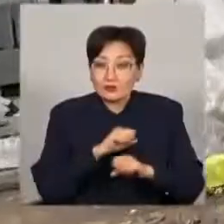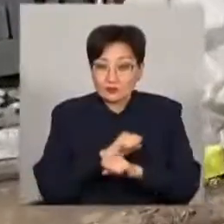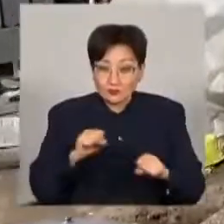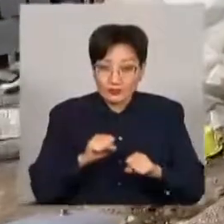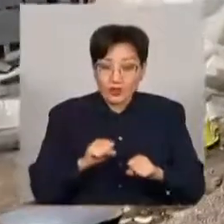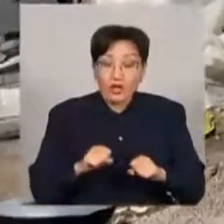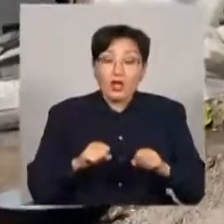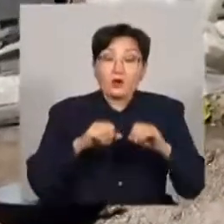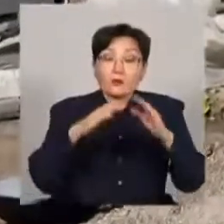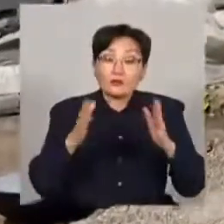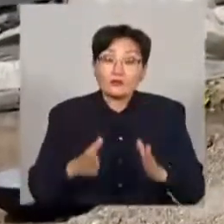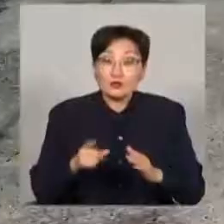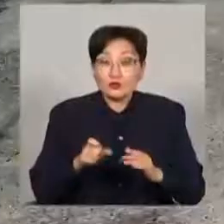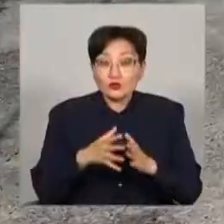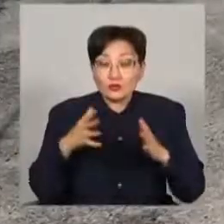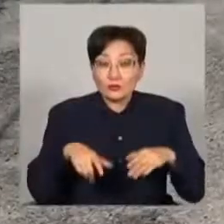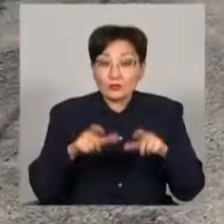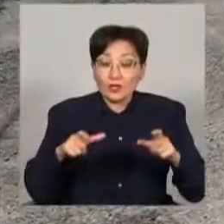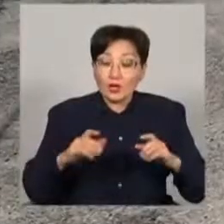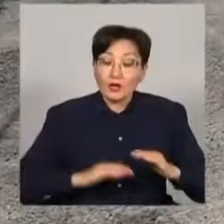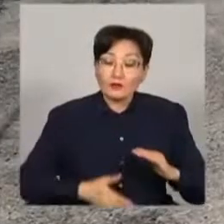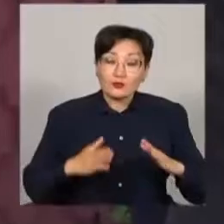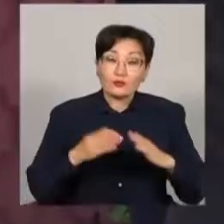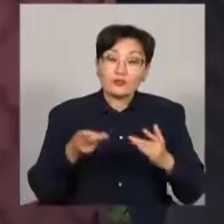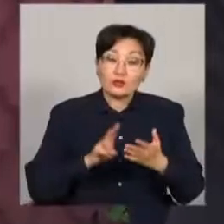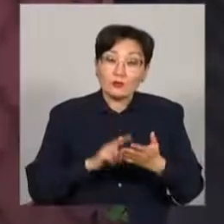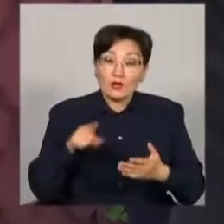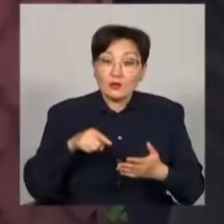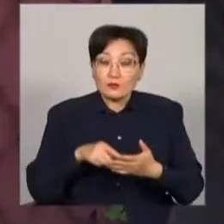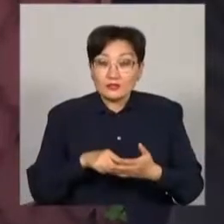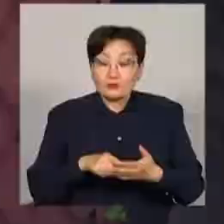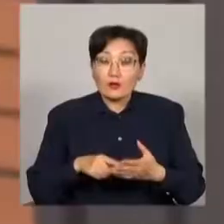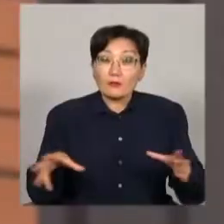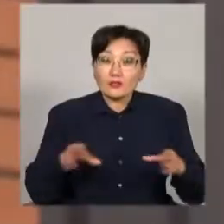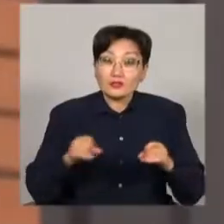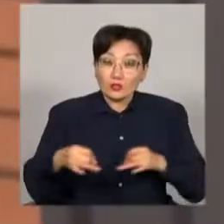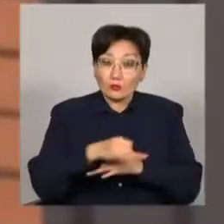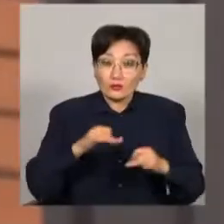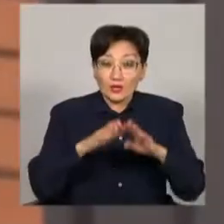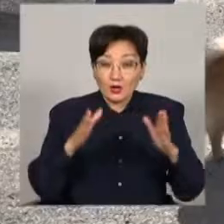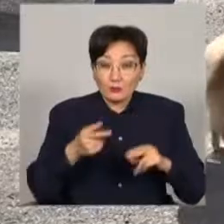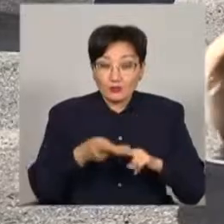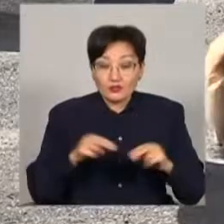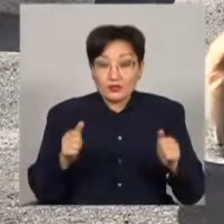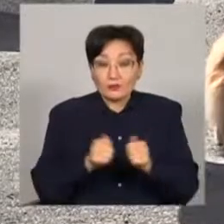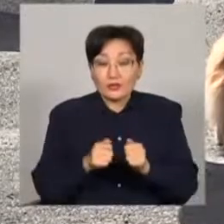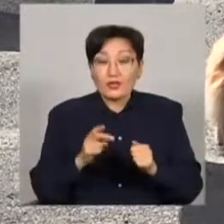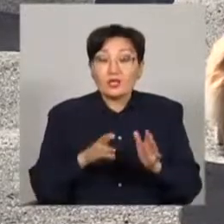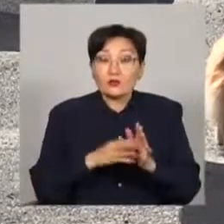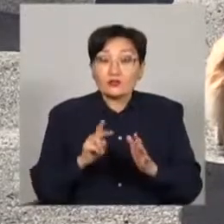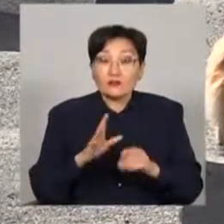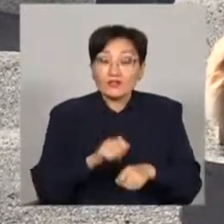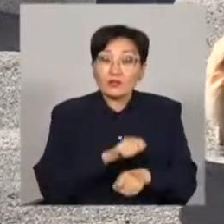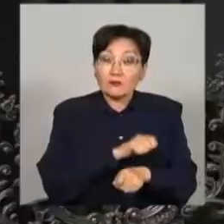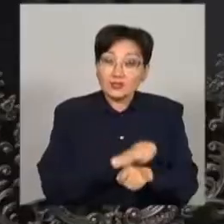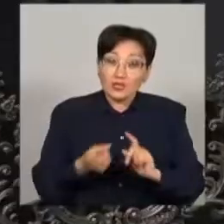Жалпы трансформаторға 150-ден астам үй қосылған. Мәселеге мүдделі тараптар ақылдаса келе, аппаратты осы маң дағы 9 шаршы метр жерге